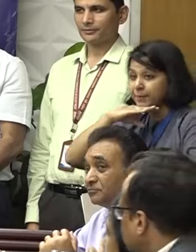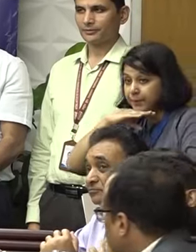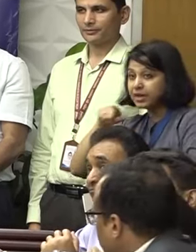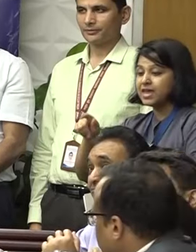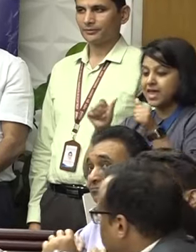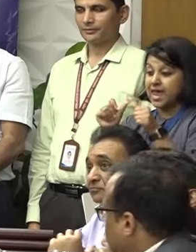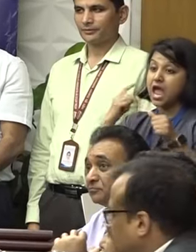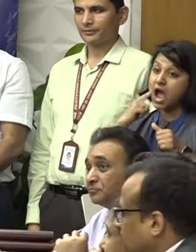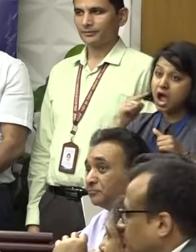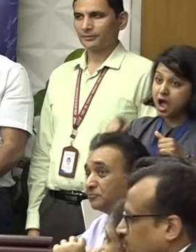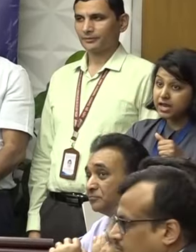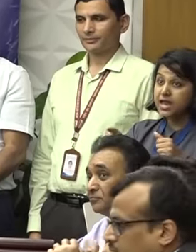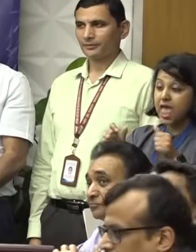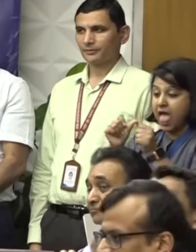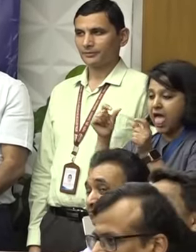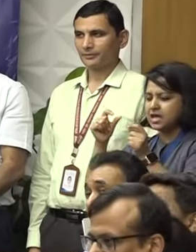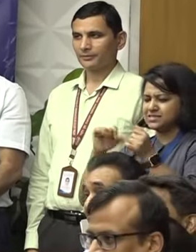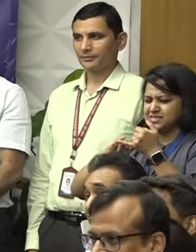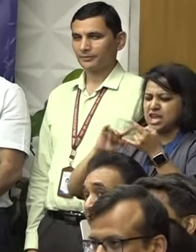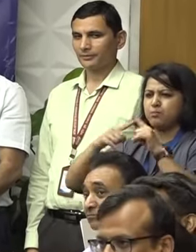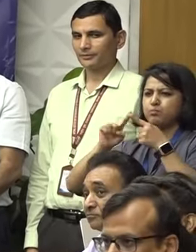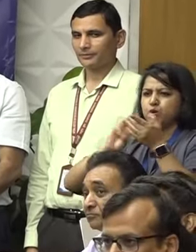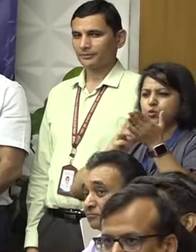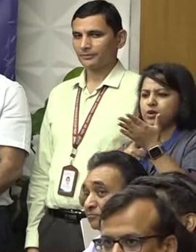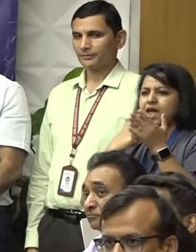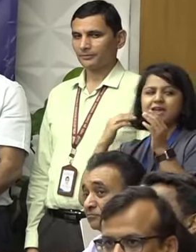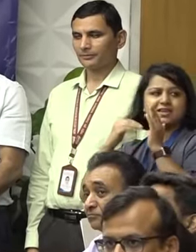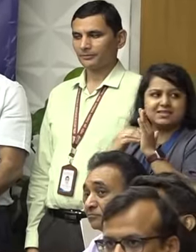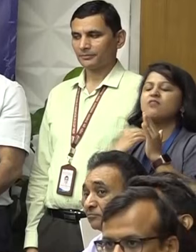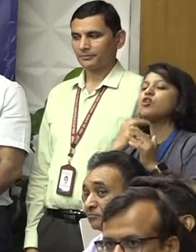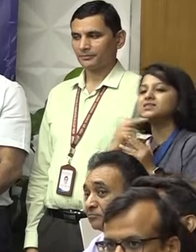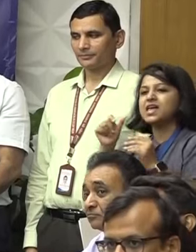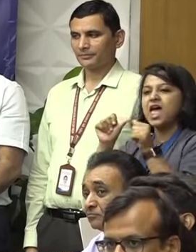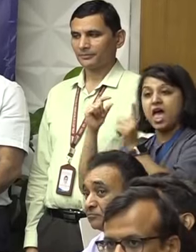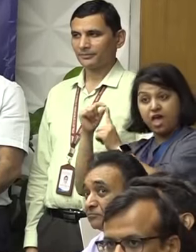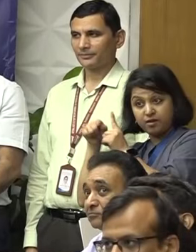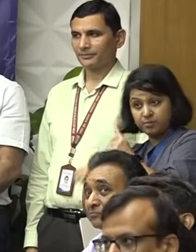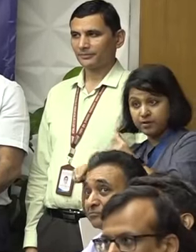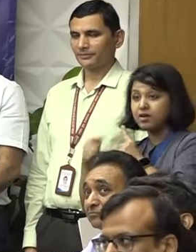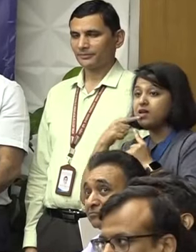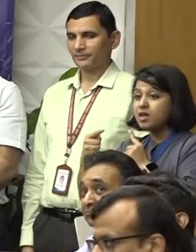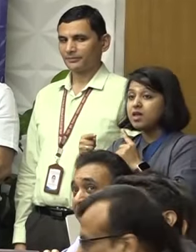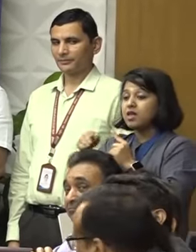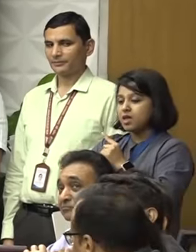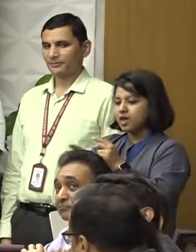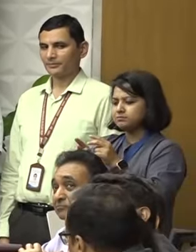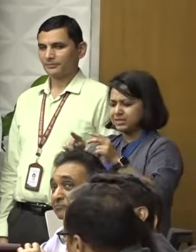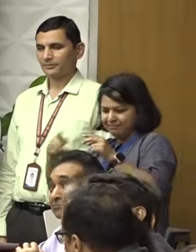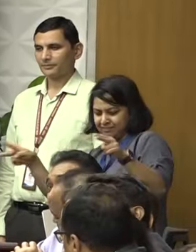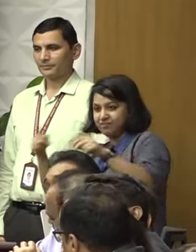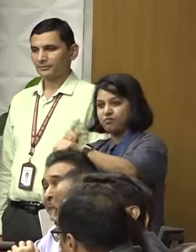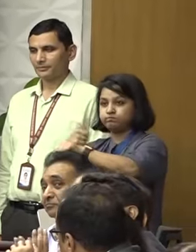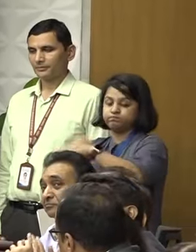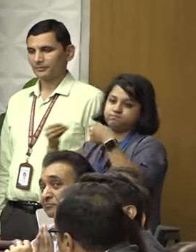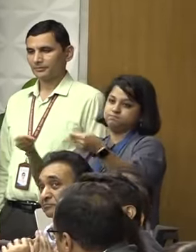एआई आधारित स्टेमुराई ऐप के पहल के माध्यम से दिव्यांगजनों को सशक्त बनाने में तथा असीमित थेरेप्यूटिक्स अवसर प्रदान किए जाएंगे।